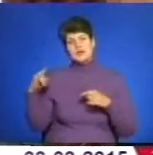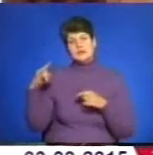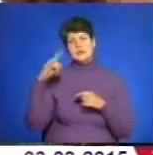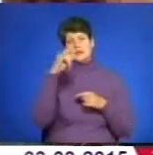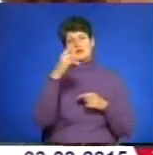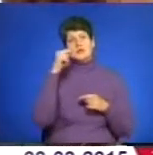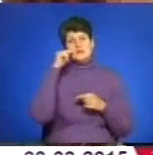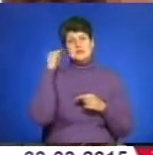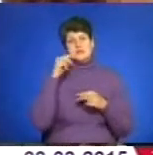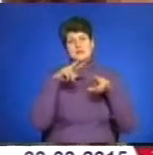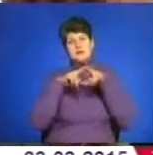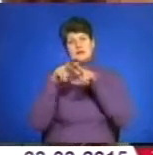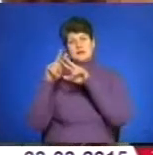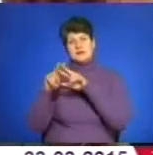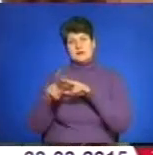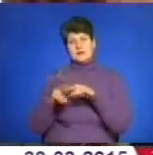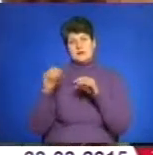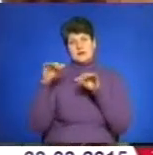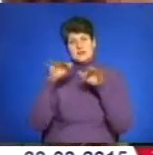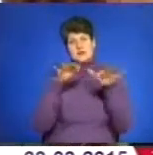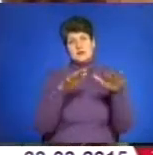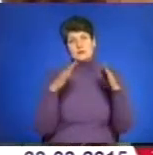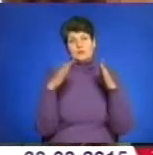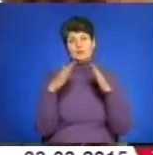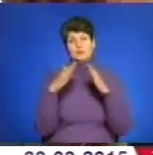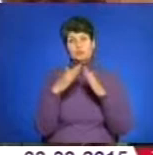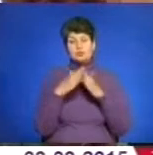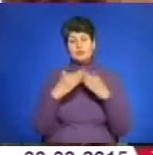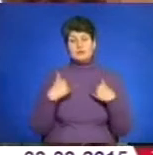зірками і стріляє по будинку, для мене це було дико. Я це згадав через